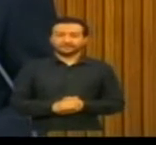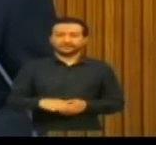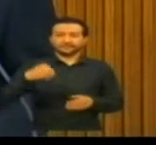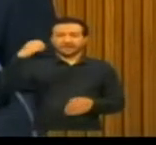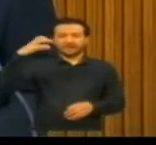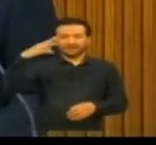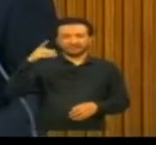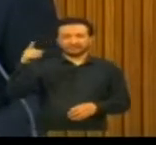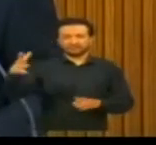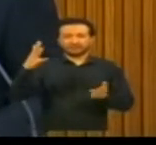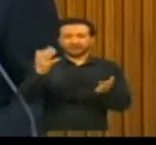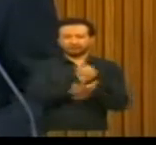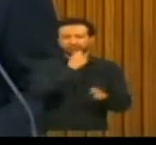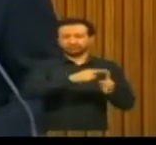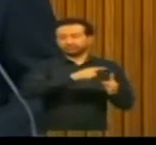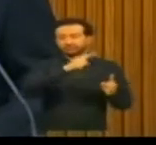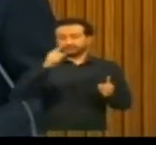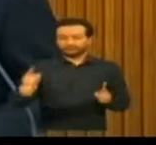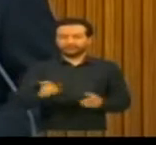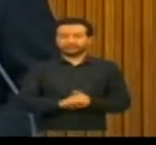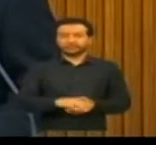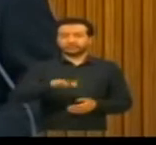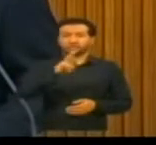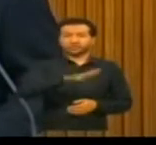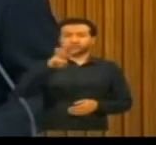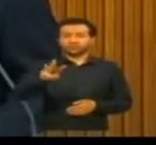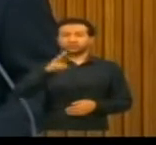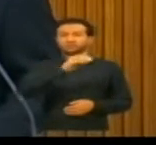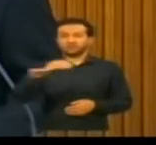Parti iktidarının bulunduğu süre içinde